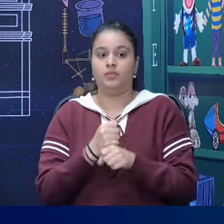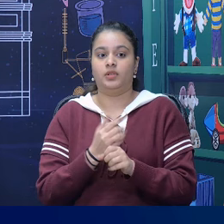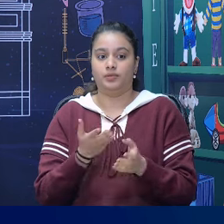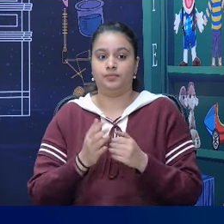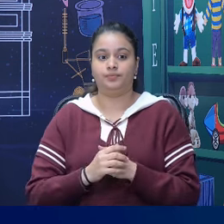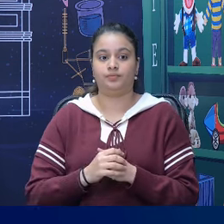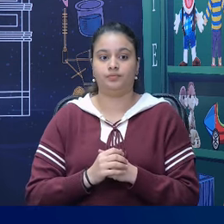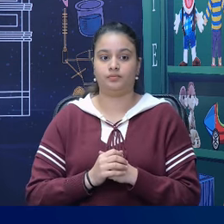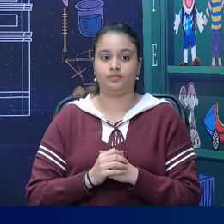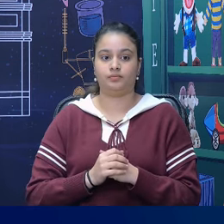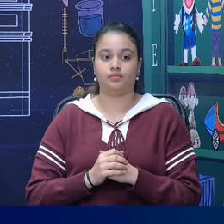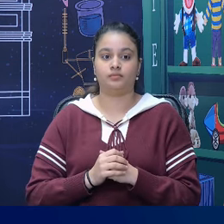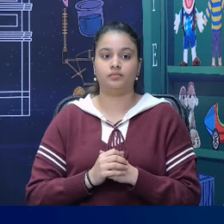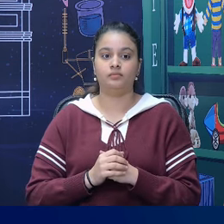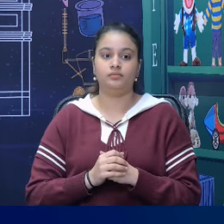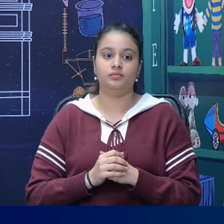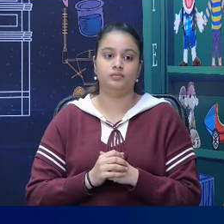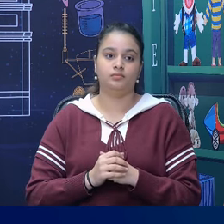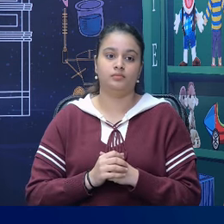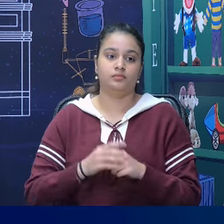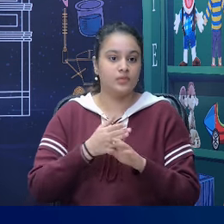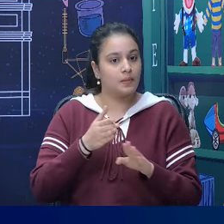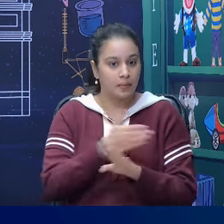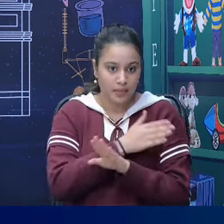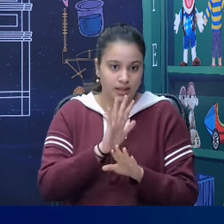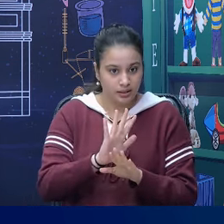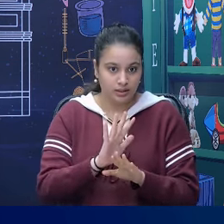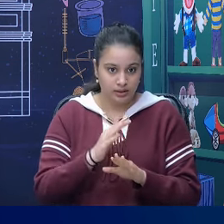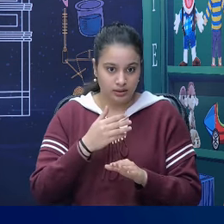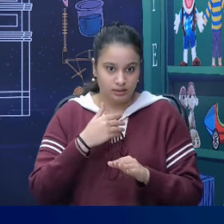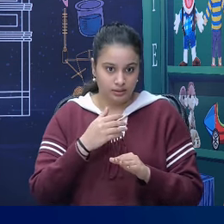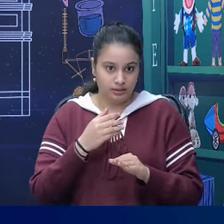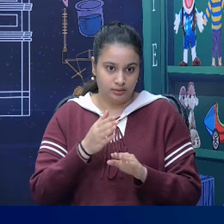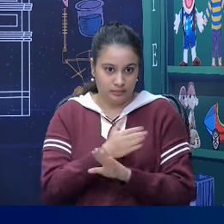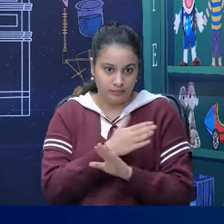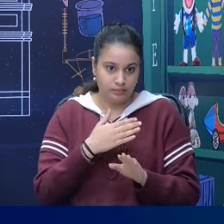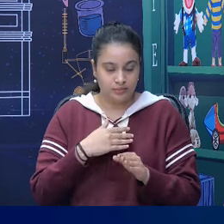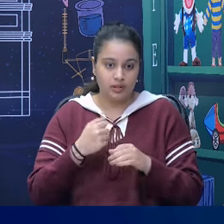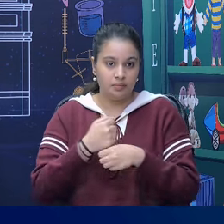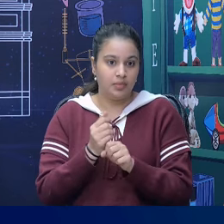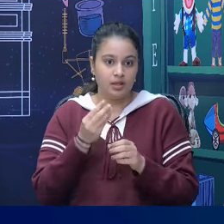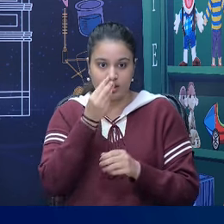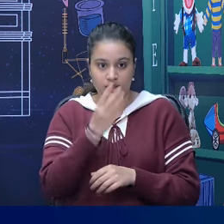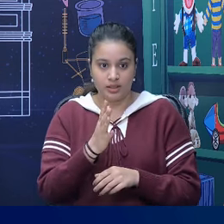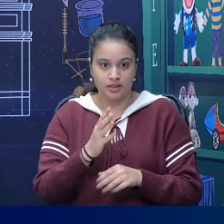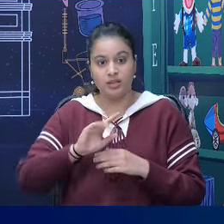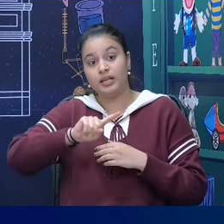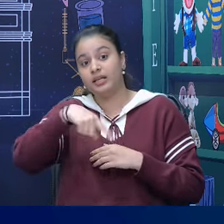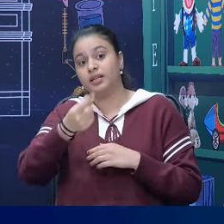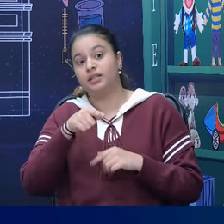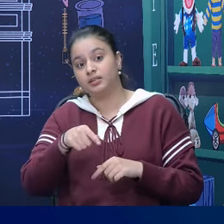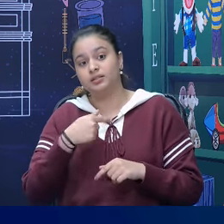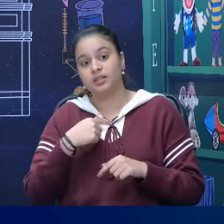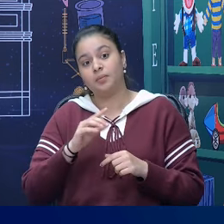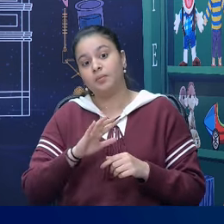आसानी कि है मैंने थोड़ा मटेरियल स्टार्टिंग में मैम को दिया है जो आसानी से बना देगा लेकिन अगली बार मैं मैम को पूरा ब्लॉक